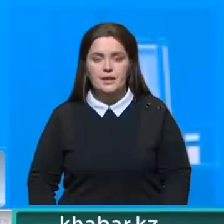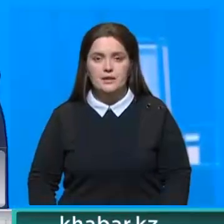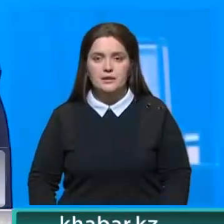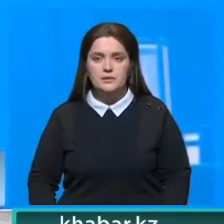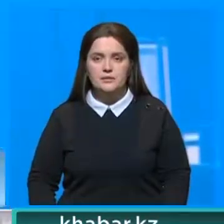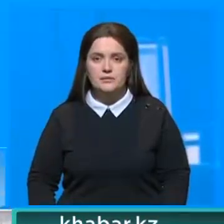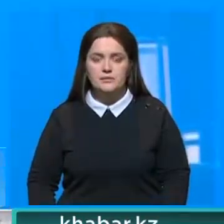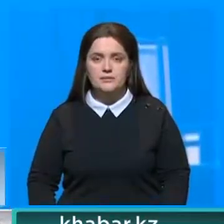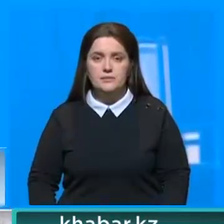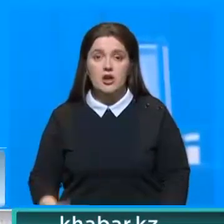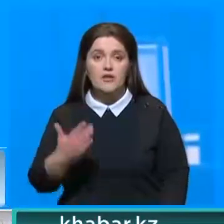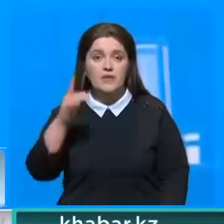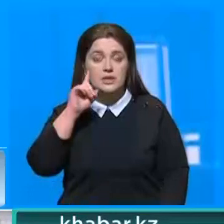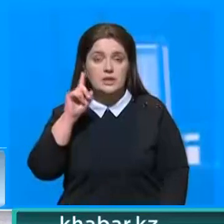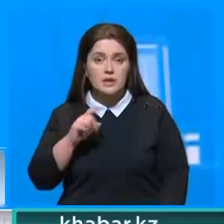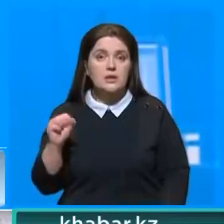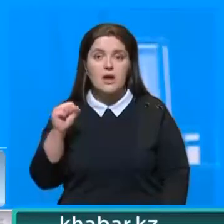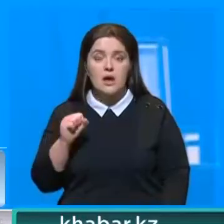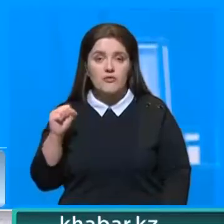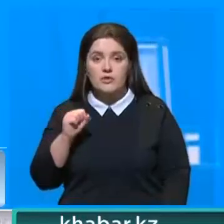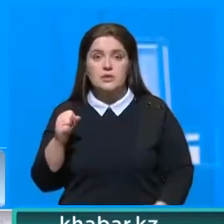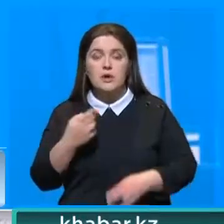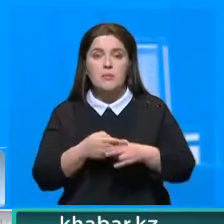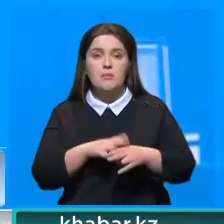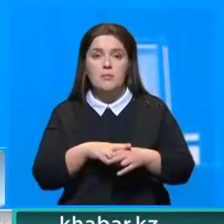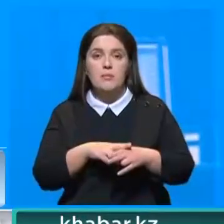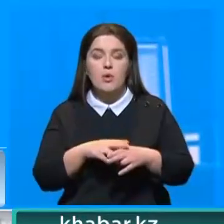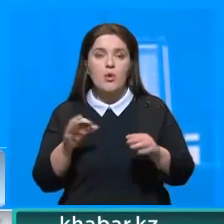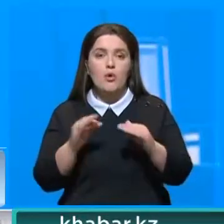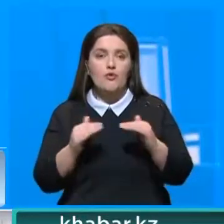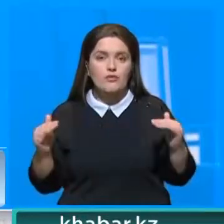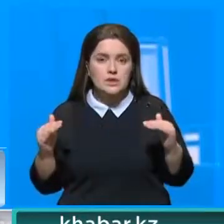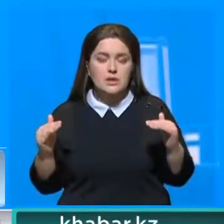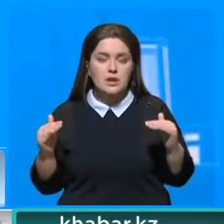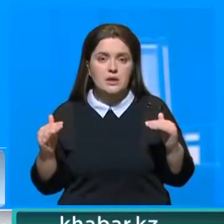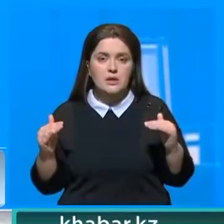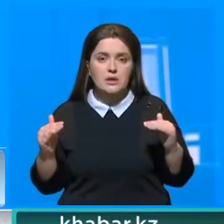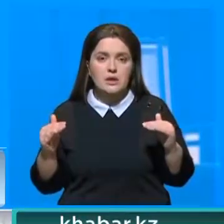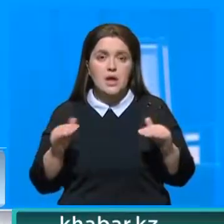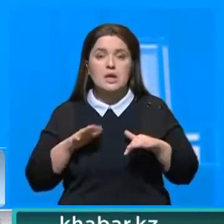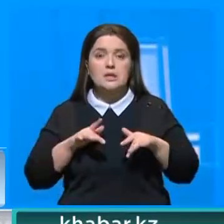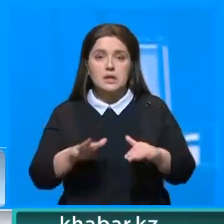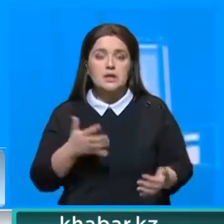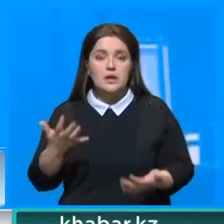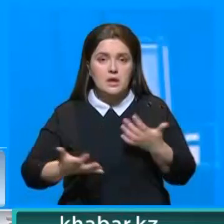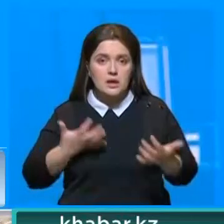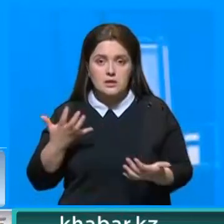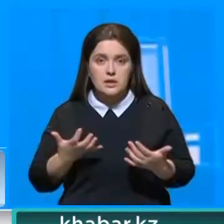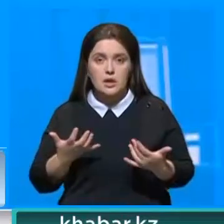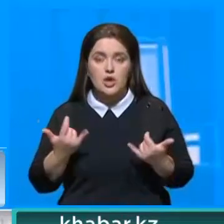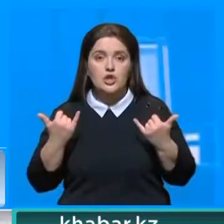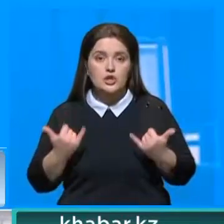Как вы знаете, в августе еще месяце Комитет национальной безопасности официально заявил, что дело расследовано. И сейчас